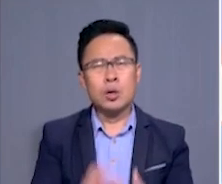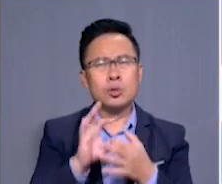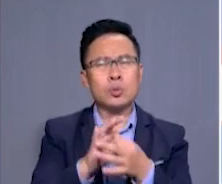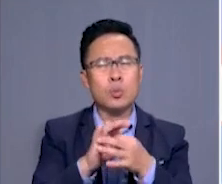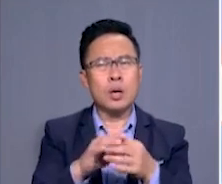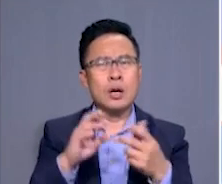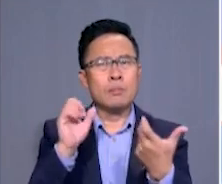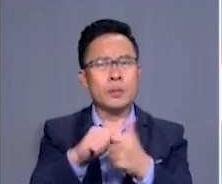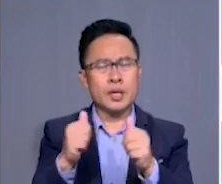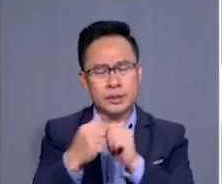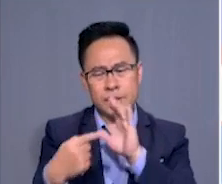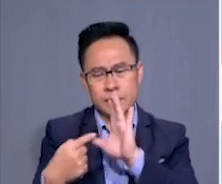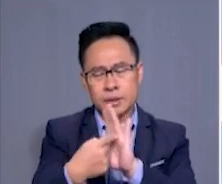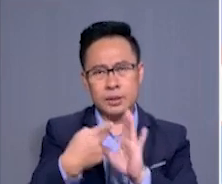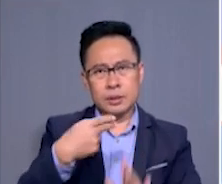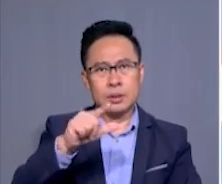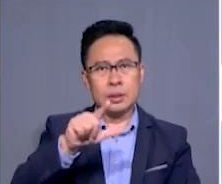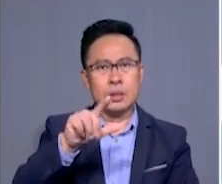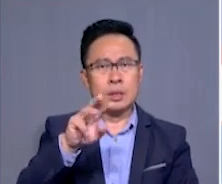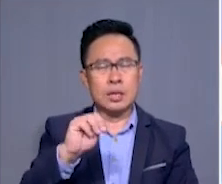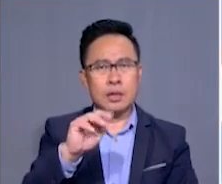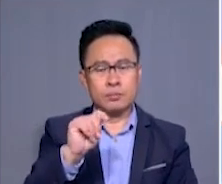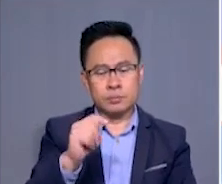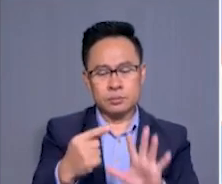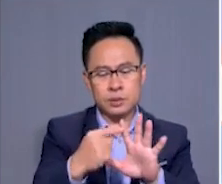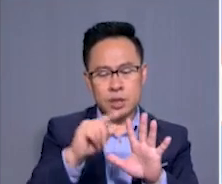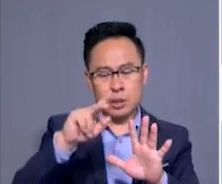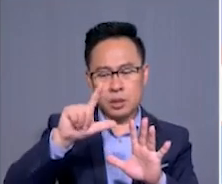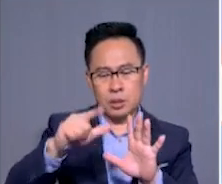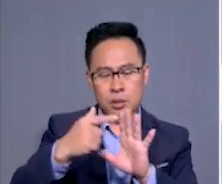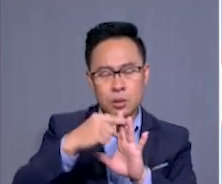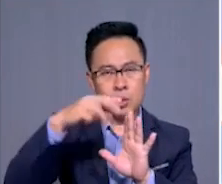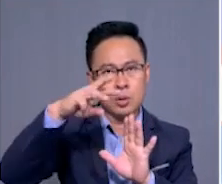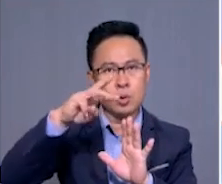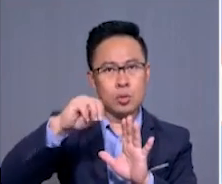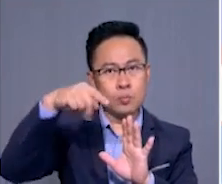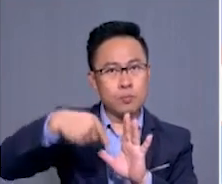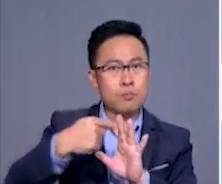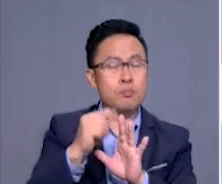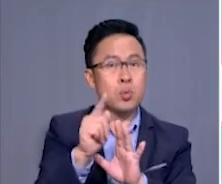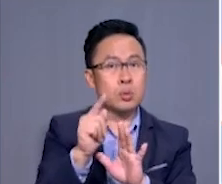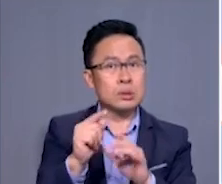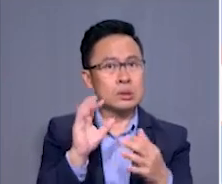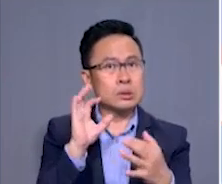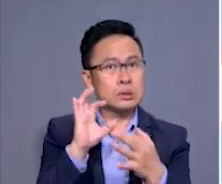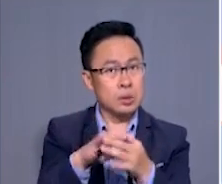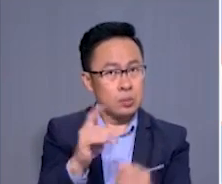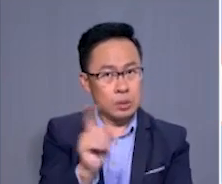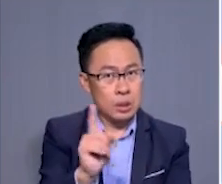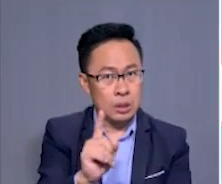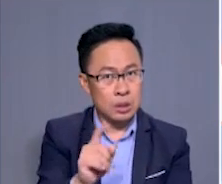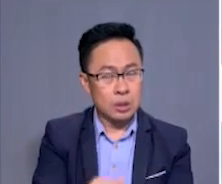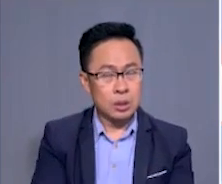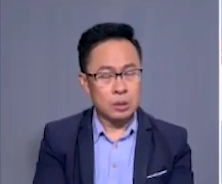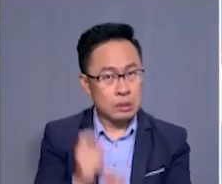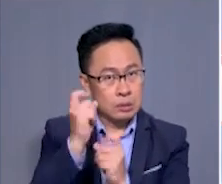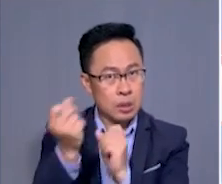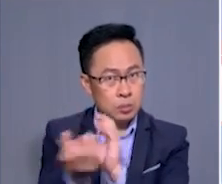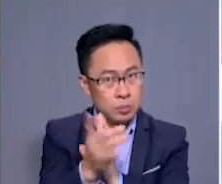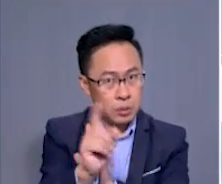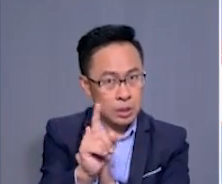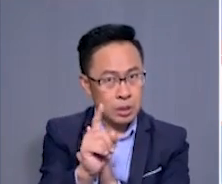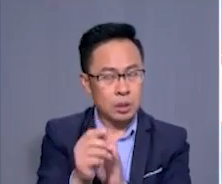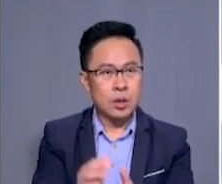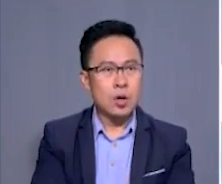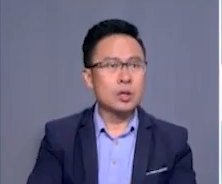กเนี่ยครับมันมีความเสี่ยงขนาดไหนครับท่านรองอธิบดีครับ ก็อยู่ในบริเวณของที่ในแนว